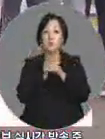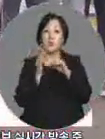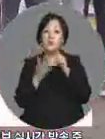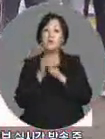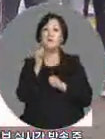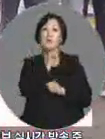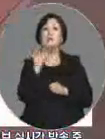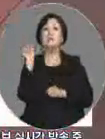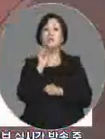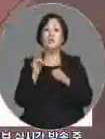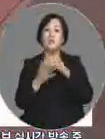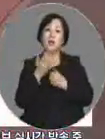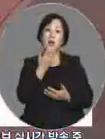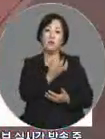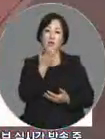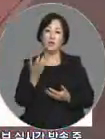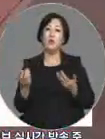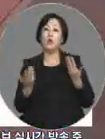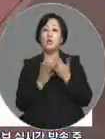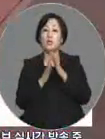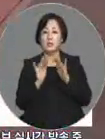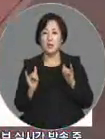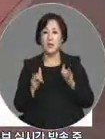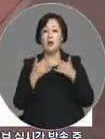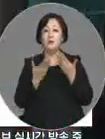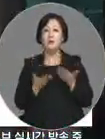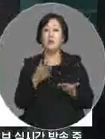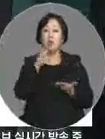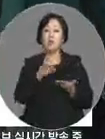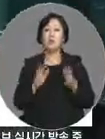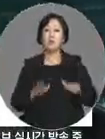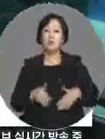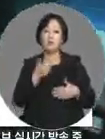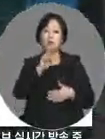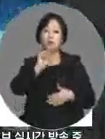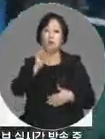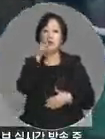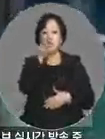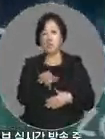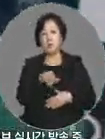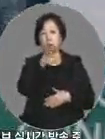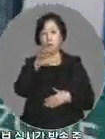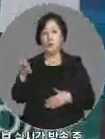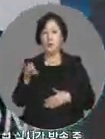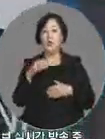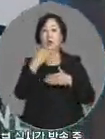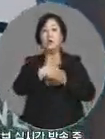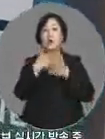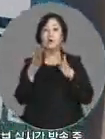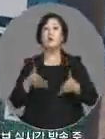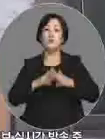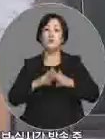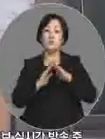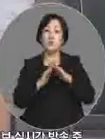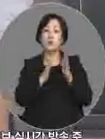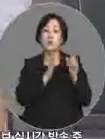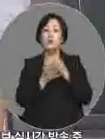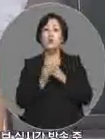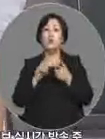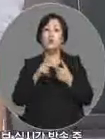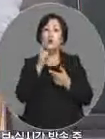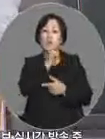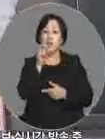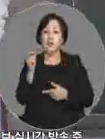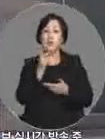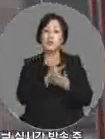택시기사를 비롯해 이동노동자들이 이용할 수 있는 쉼터가 남구 무거삼거리 일대에 마련됐습니다. 기존 택시